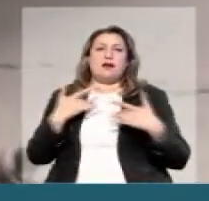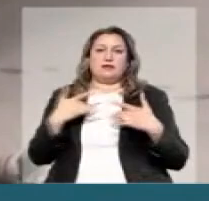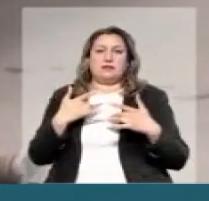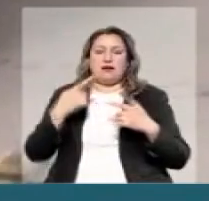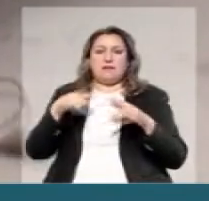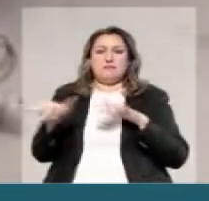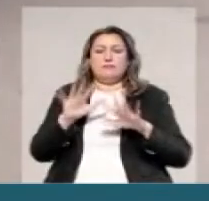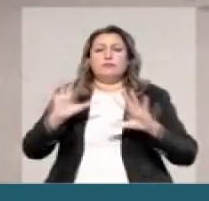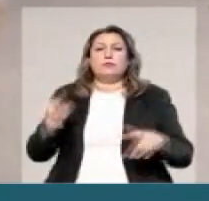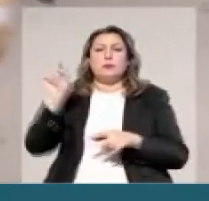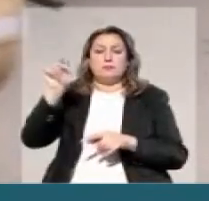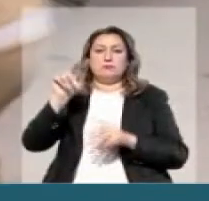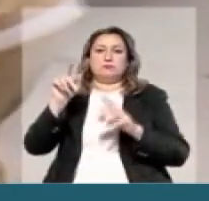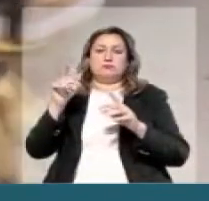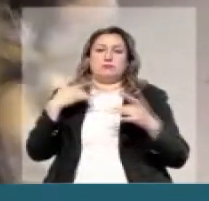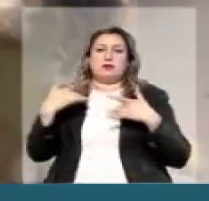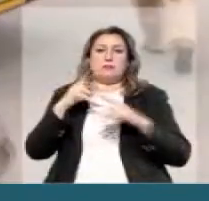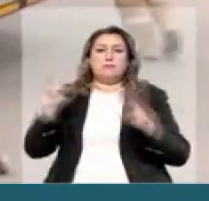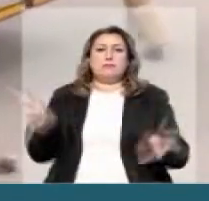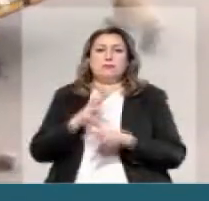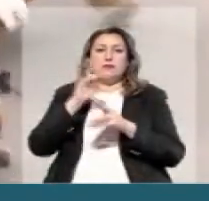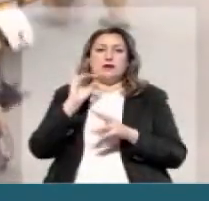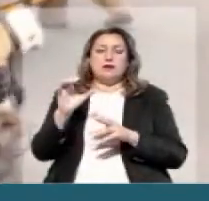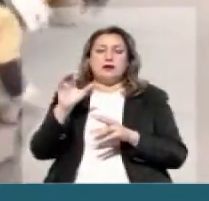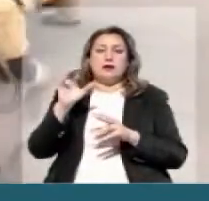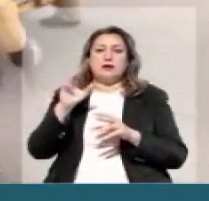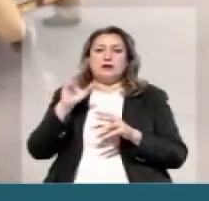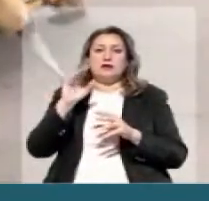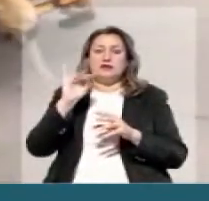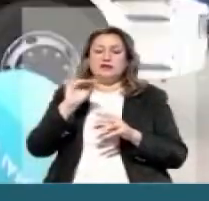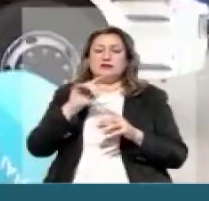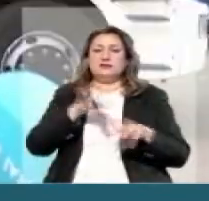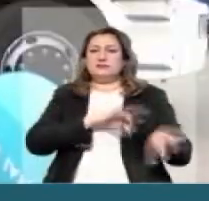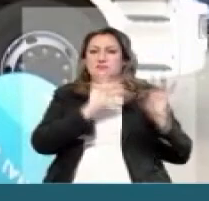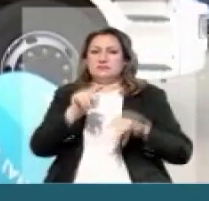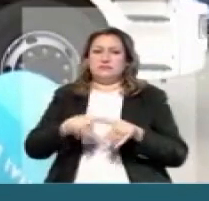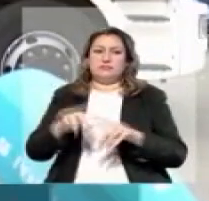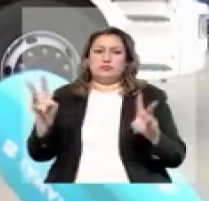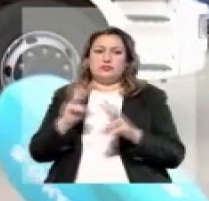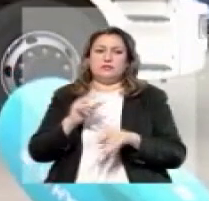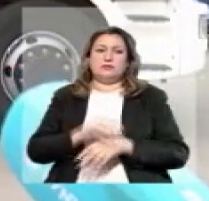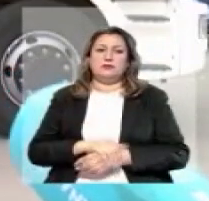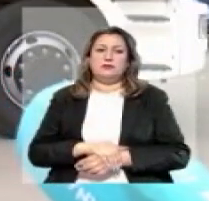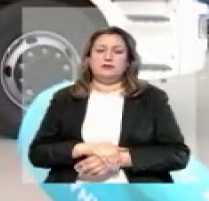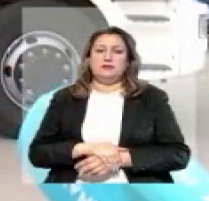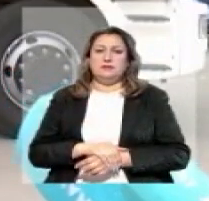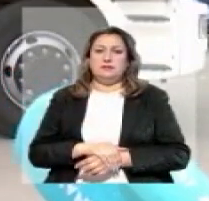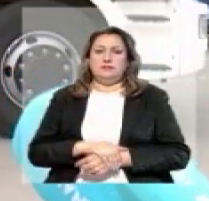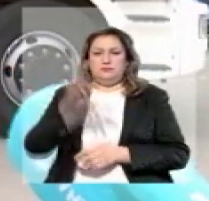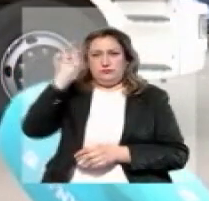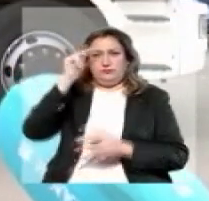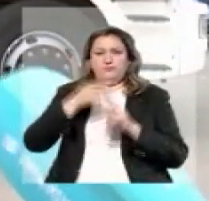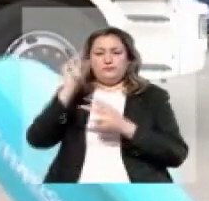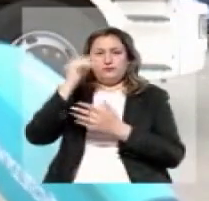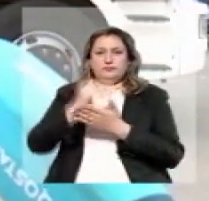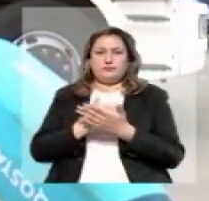барлығы 5 негізгі техника жұмылдырылып, жеке құрамдағы 25 сарбаз қатысты. Согласно графика учений.